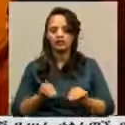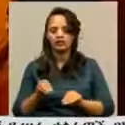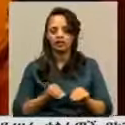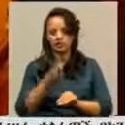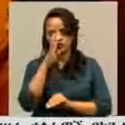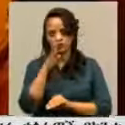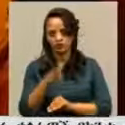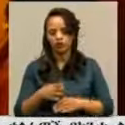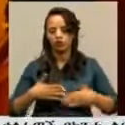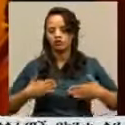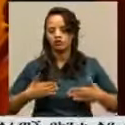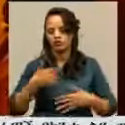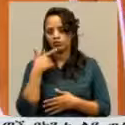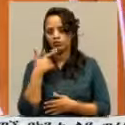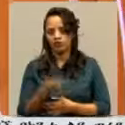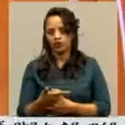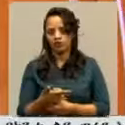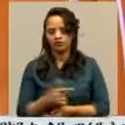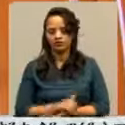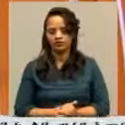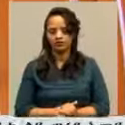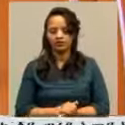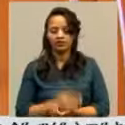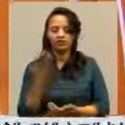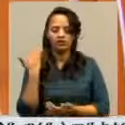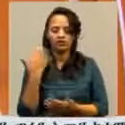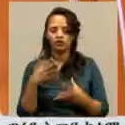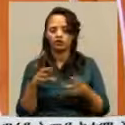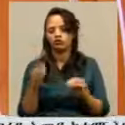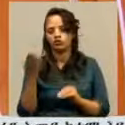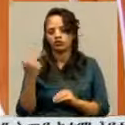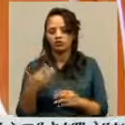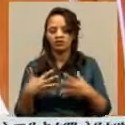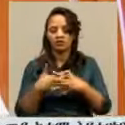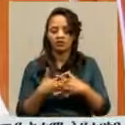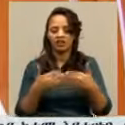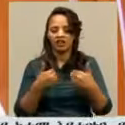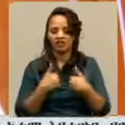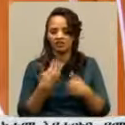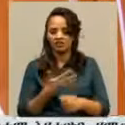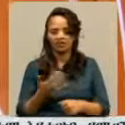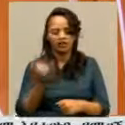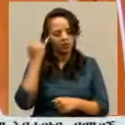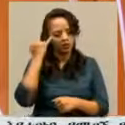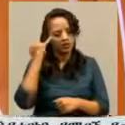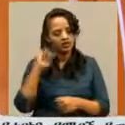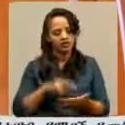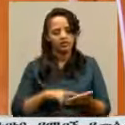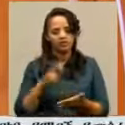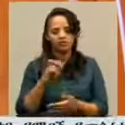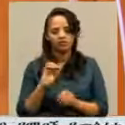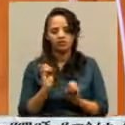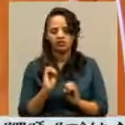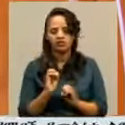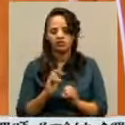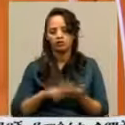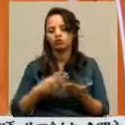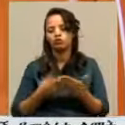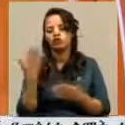መፈጠሩ አስደስቶናልም ብሏል። ጠፍቶ ነበር። በጥንታችን ያለ ነገር በሀሳብ የተነሳ ምንም ተጥሎ